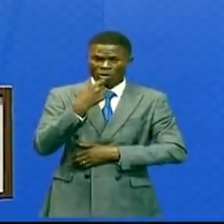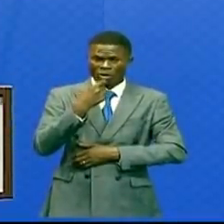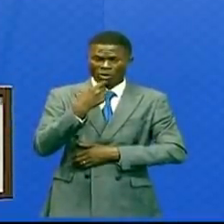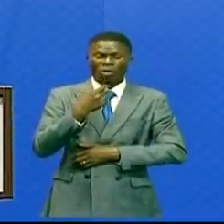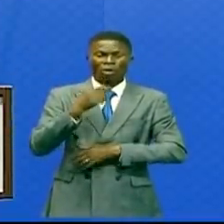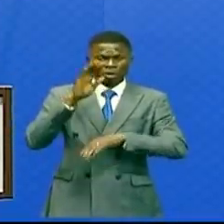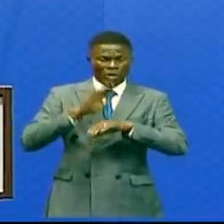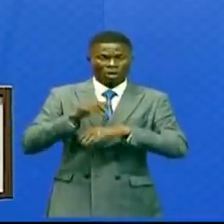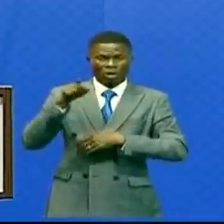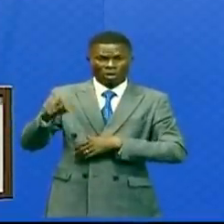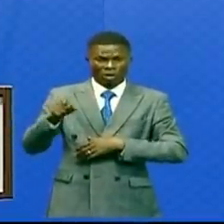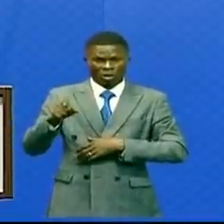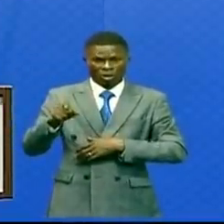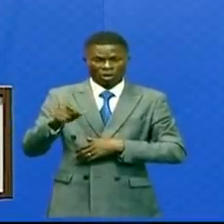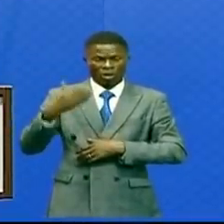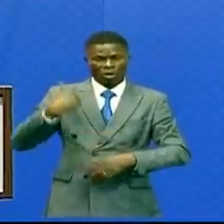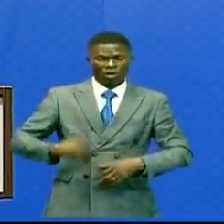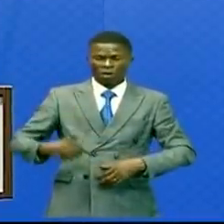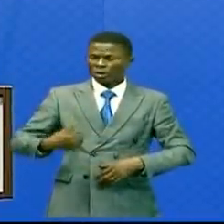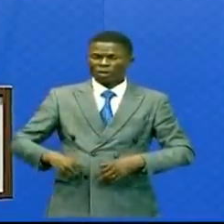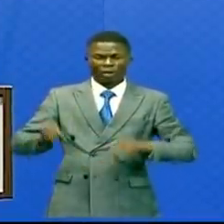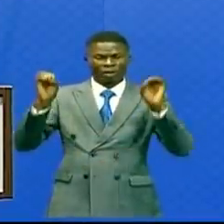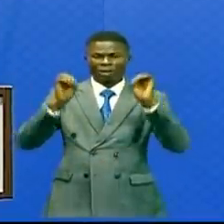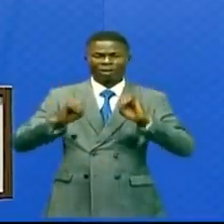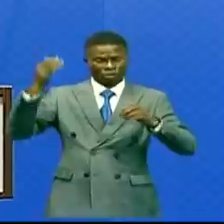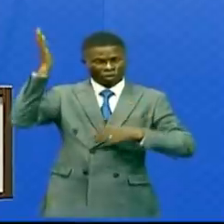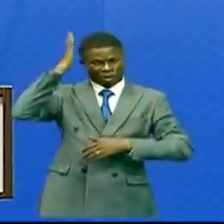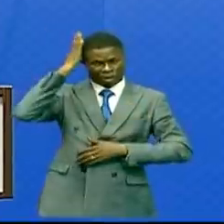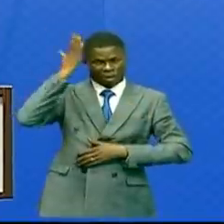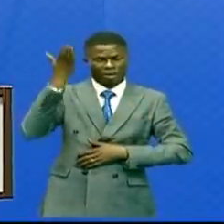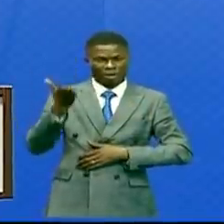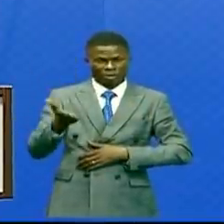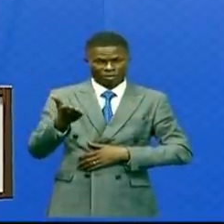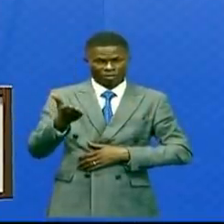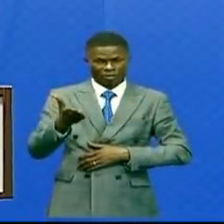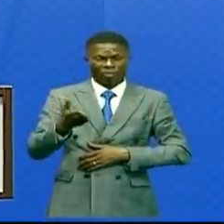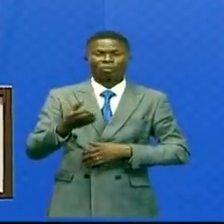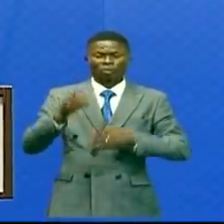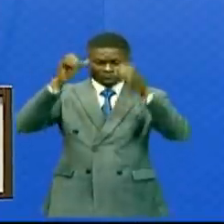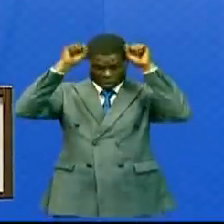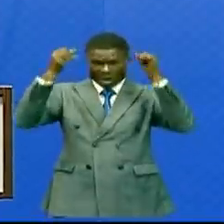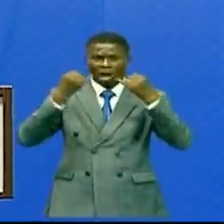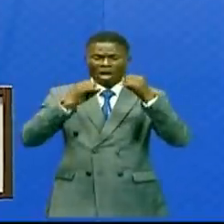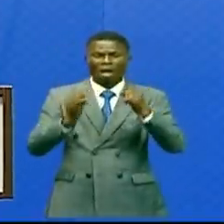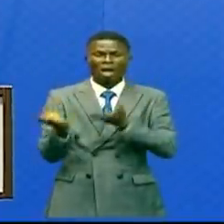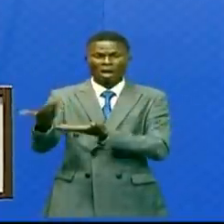subi aucune intervention chirurgicale. Il a annoncé son